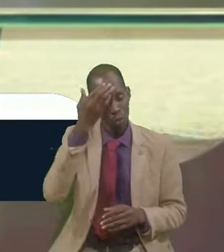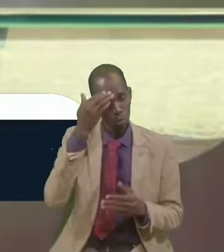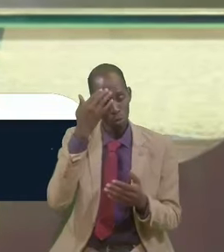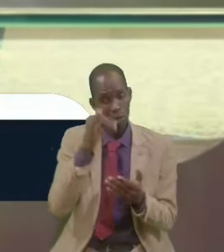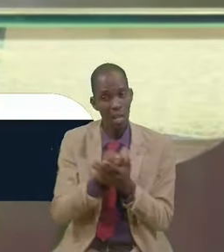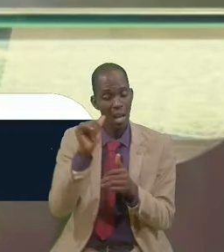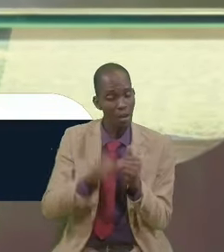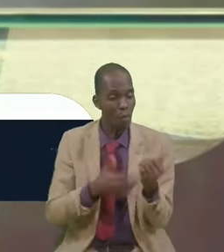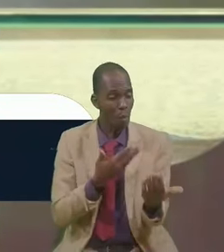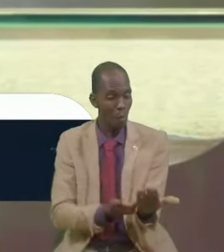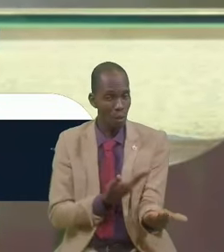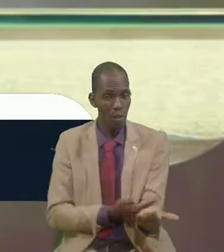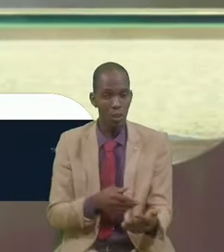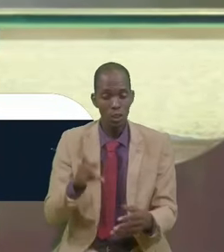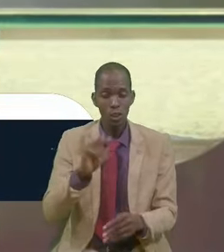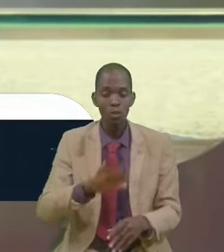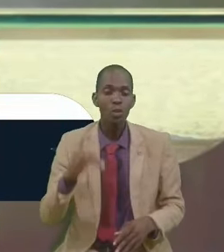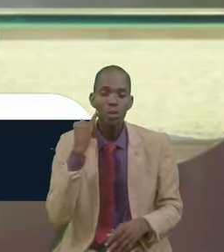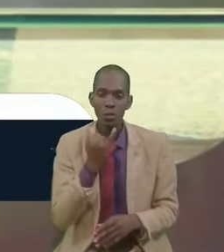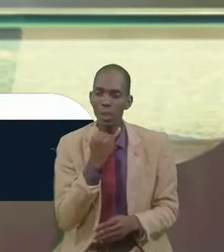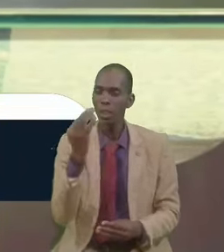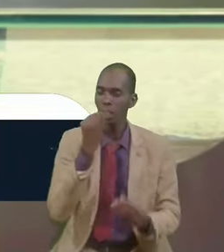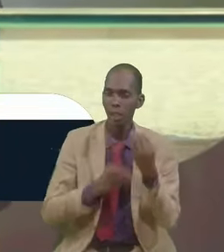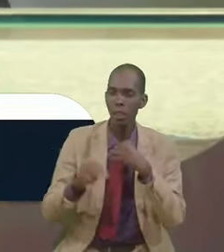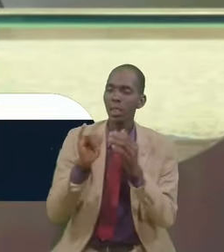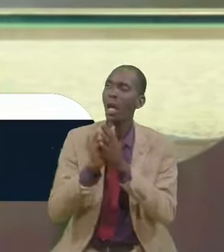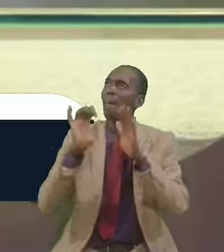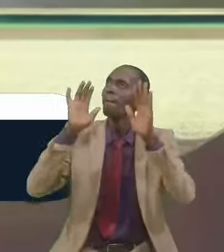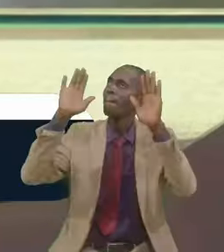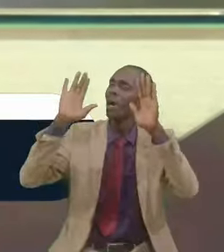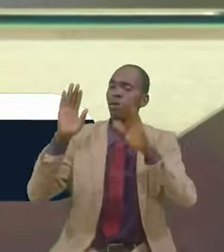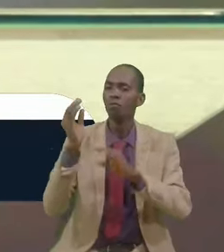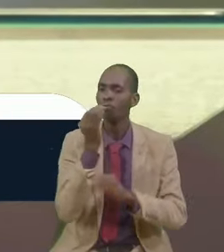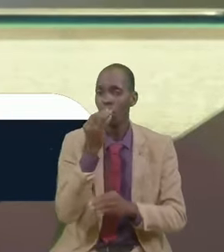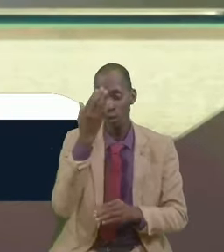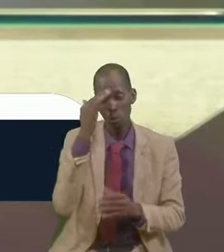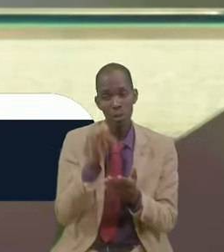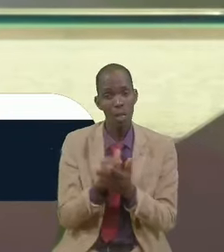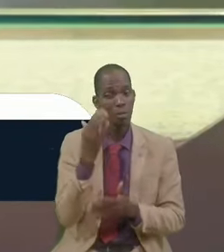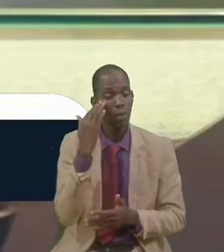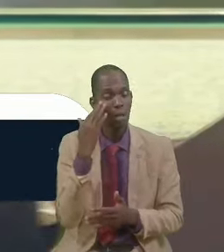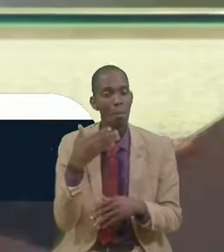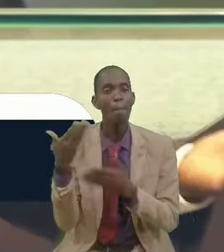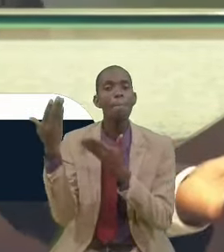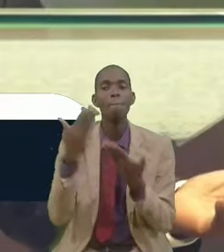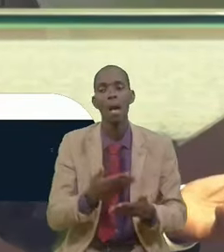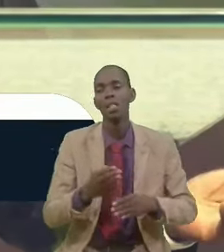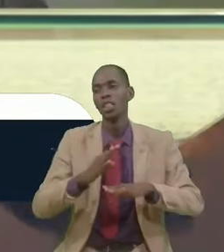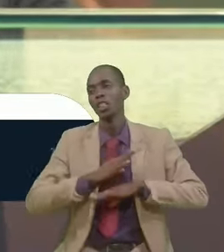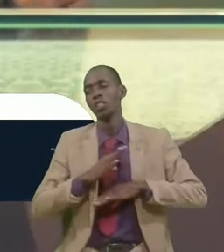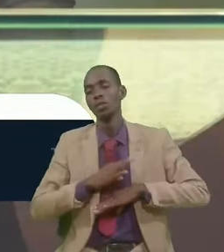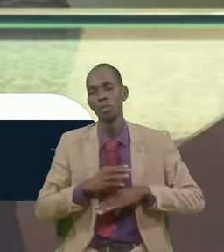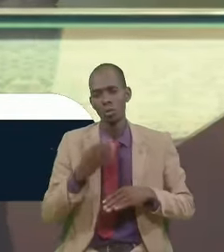manne miracle. Alors, ils sont si familiers avec la manne. Et la familiarité amène l'embêtement. Ils étaient si